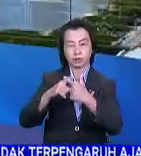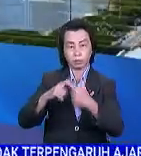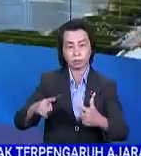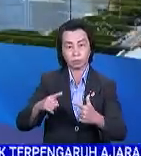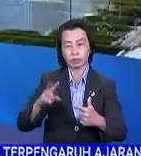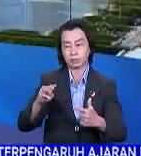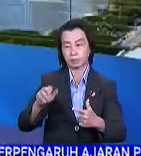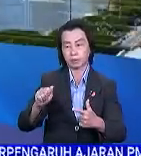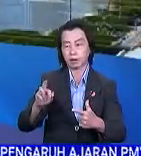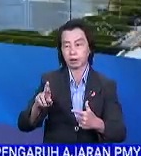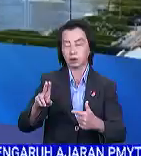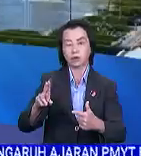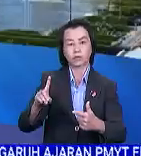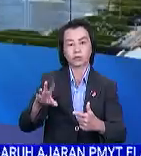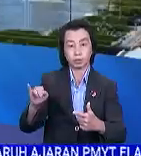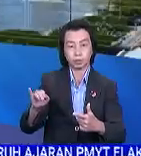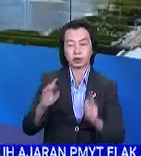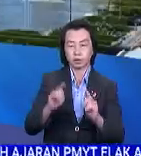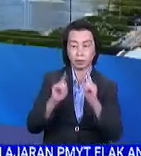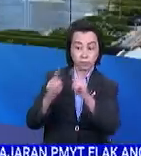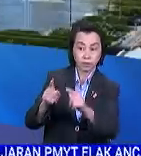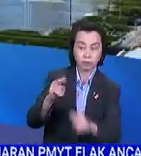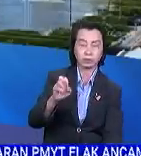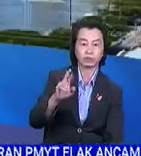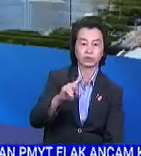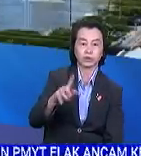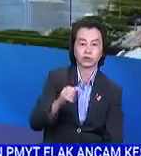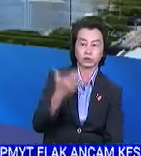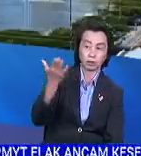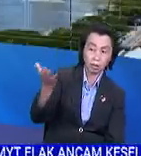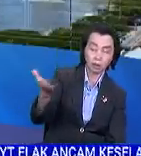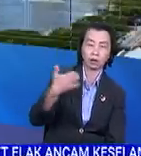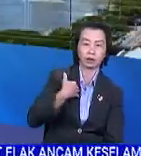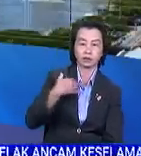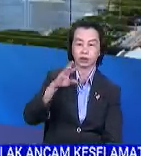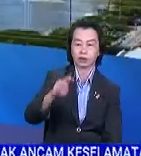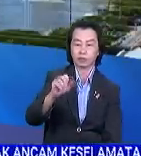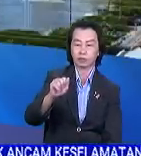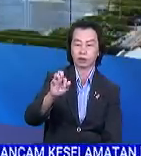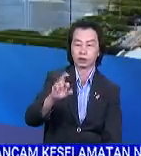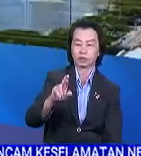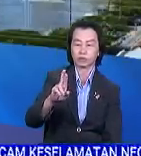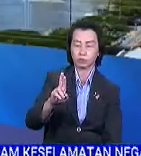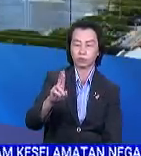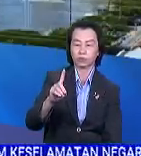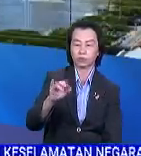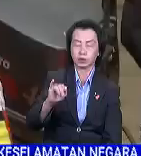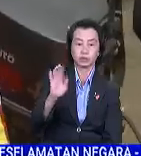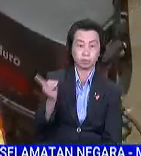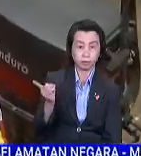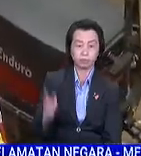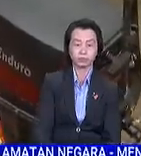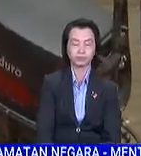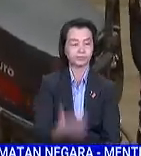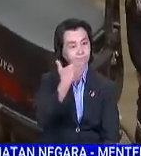marudi untuk perkembangan semasa kita bersama noriz Jao yang kini berada di marudi silakan noriz Terima